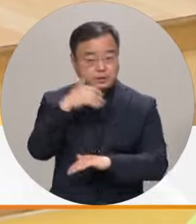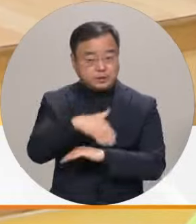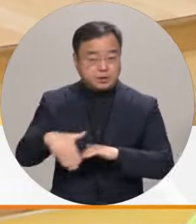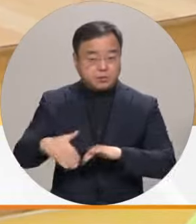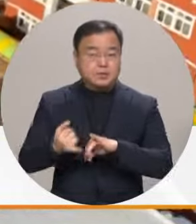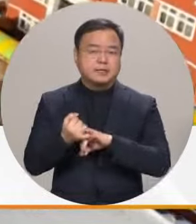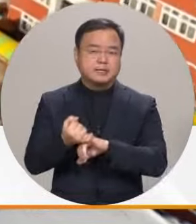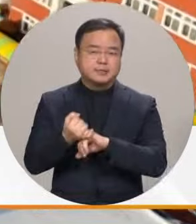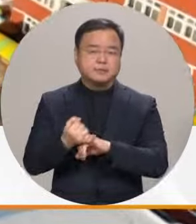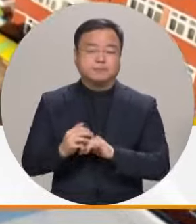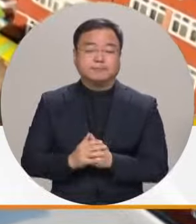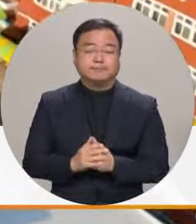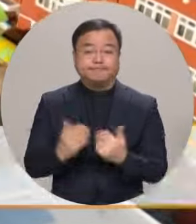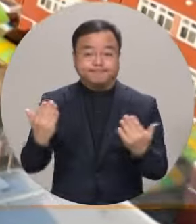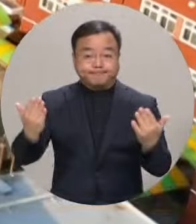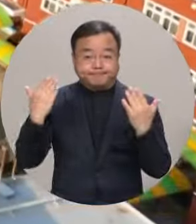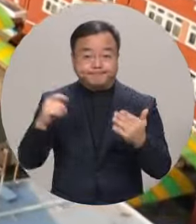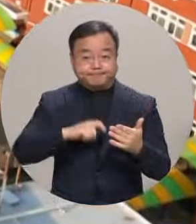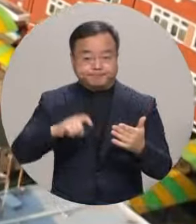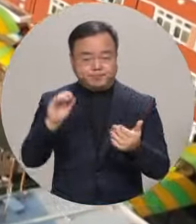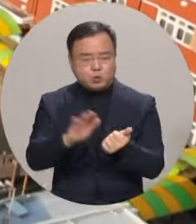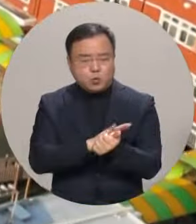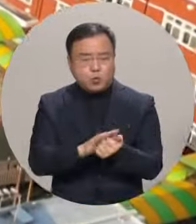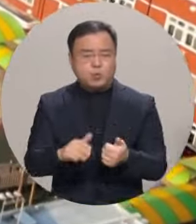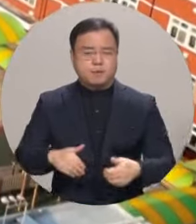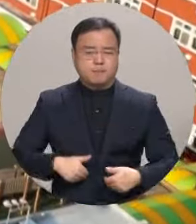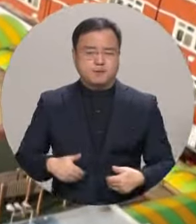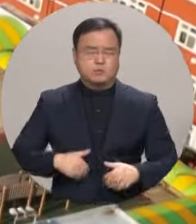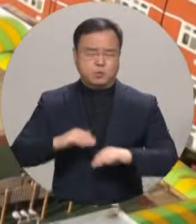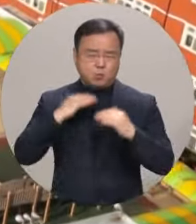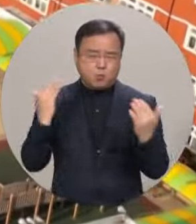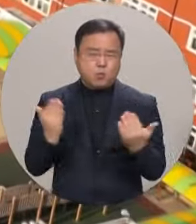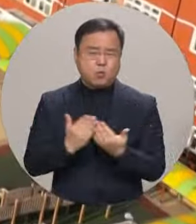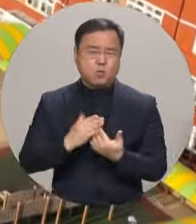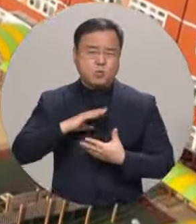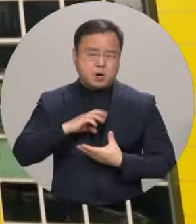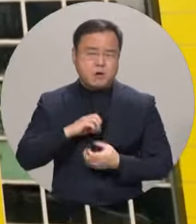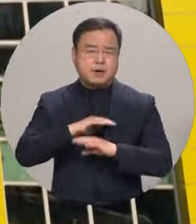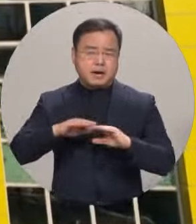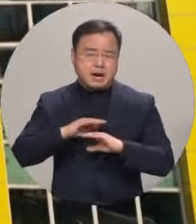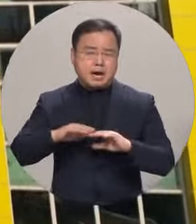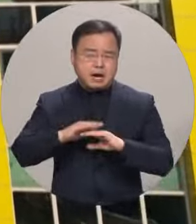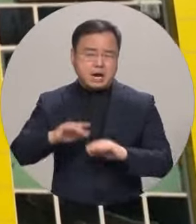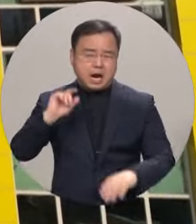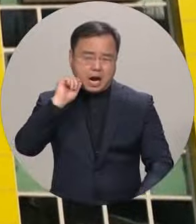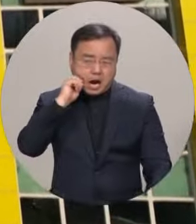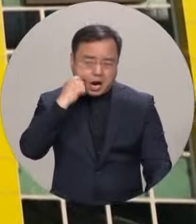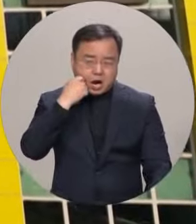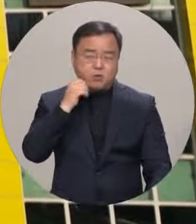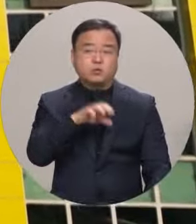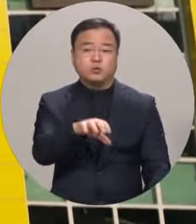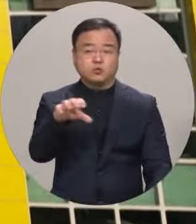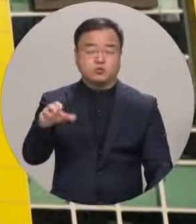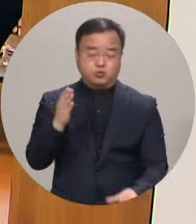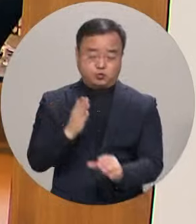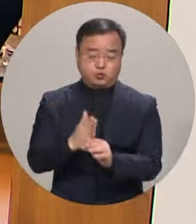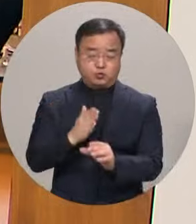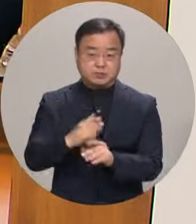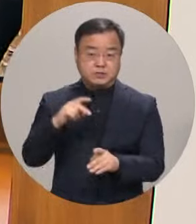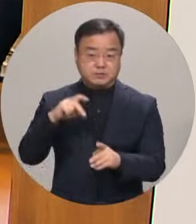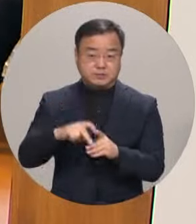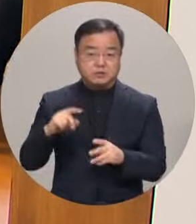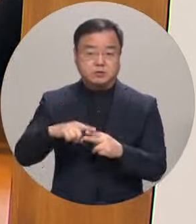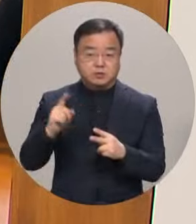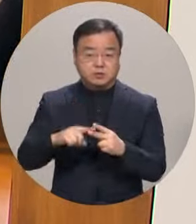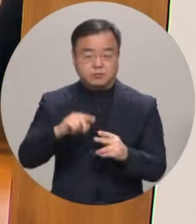약속했습니다 또 학교에서 돌봄 수요를 모두 해소하기 어려운 지역에서는 거점형 늘봄 센터나 도서관 등